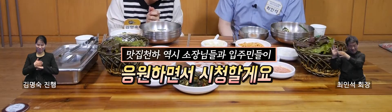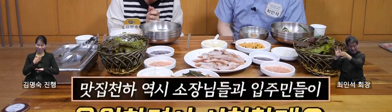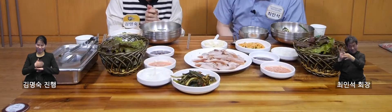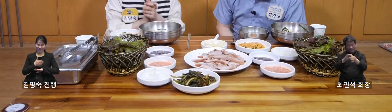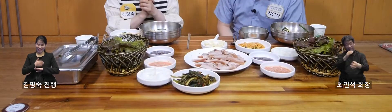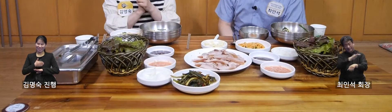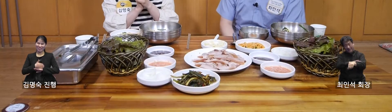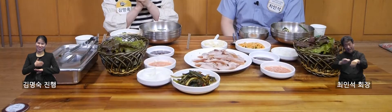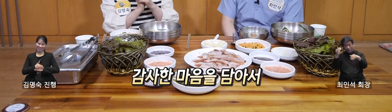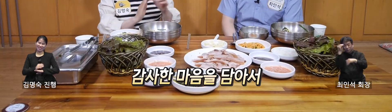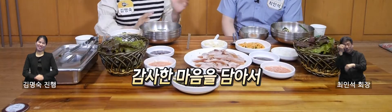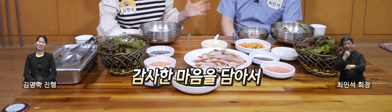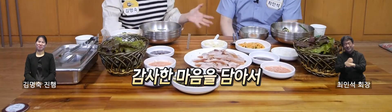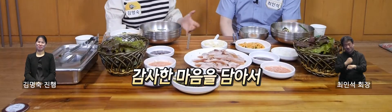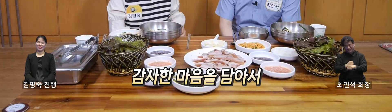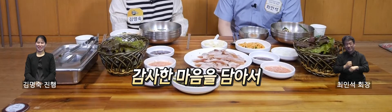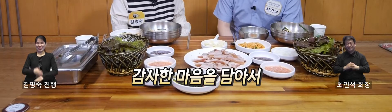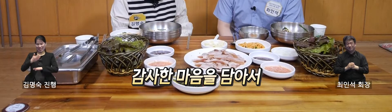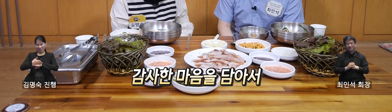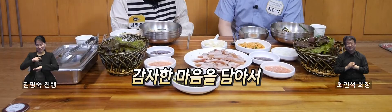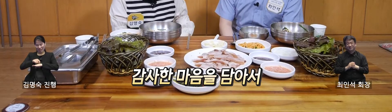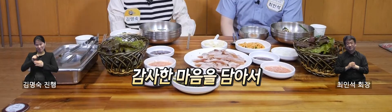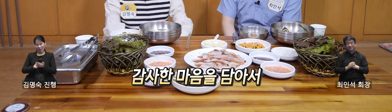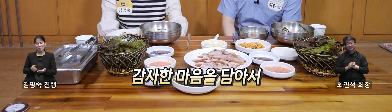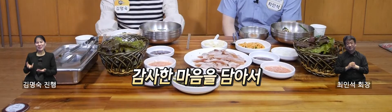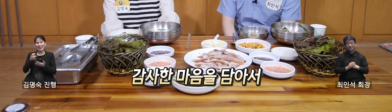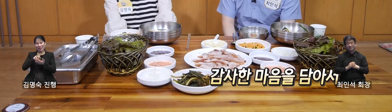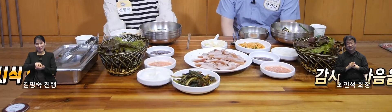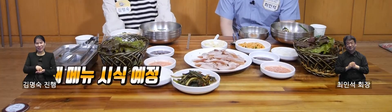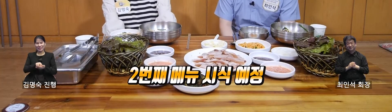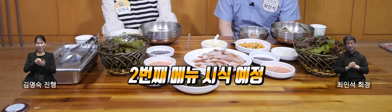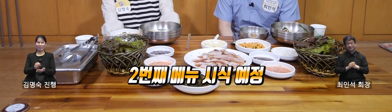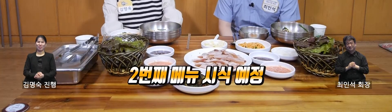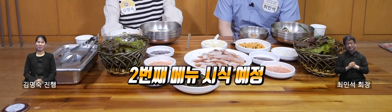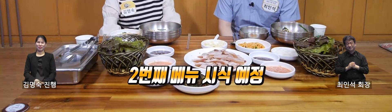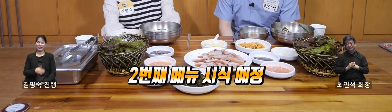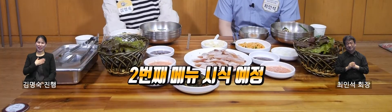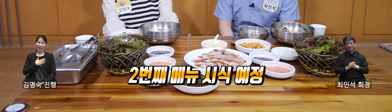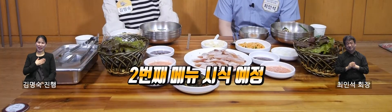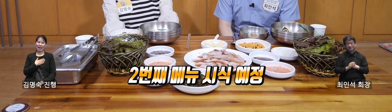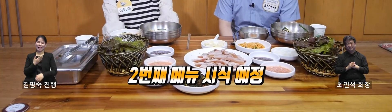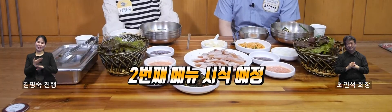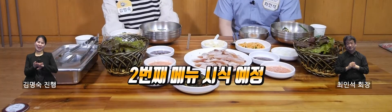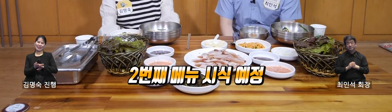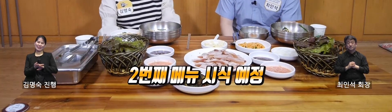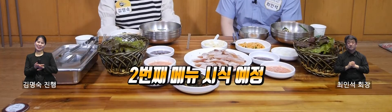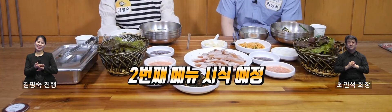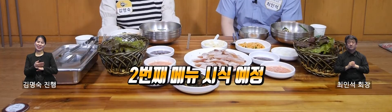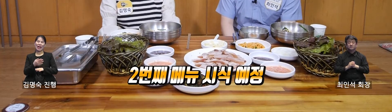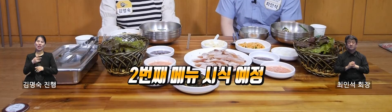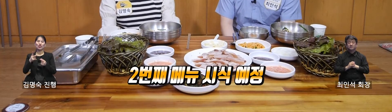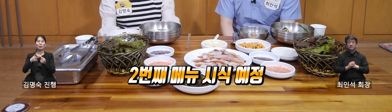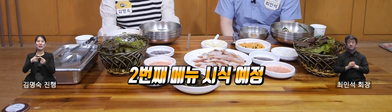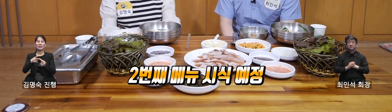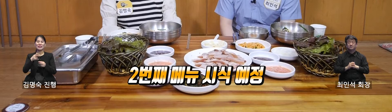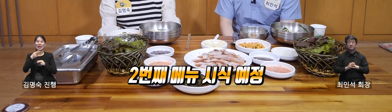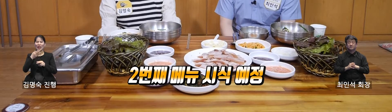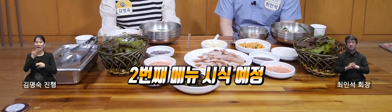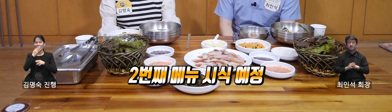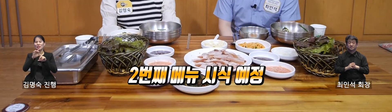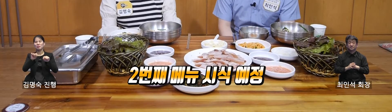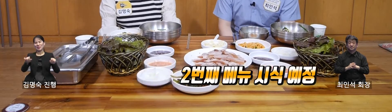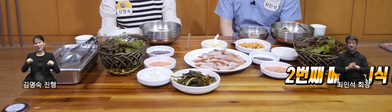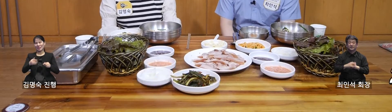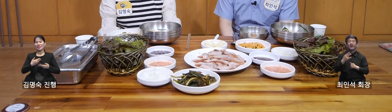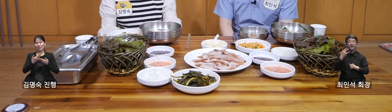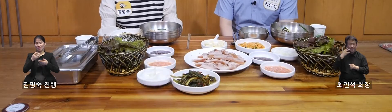감사합니다. 아, 이 감사의 마음을 담아서 제가 또 다른 메뉴를 우리 소장님께